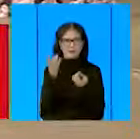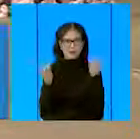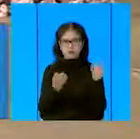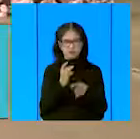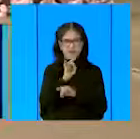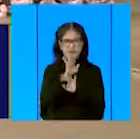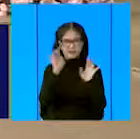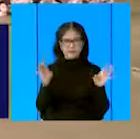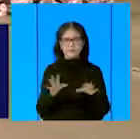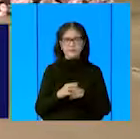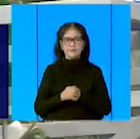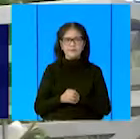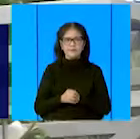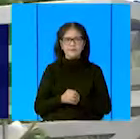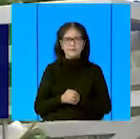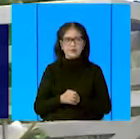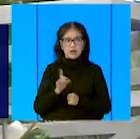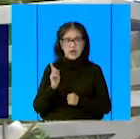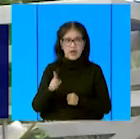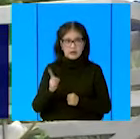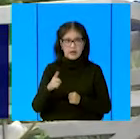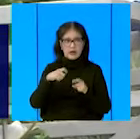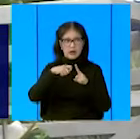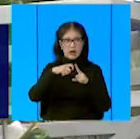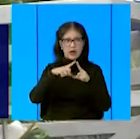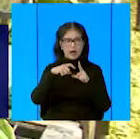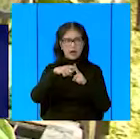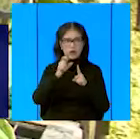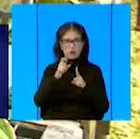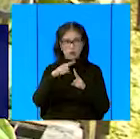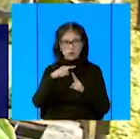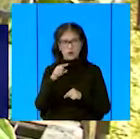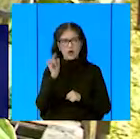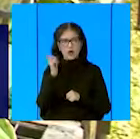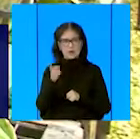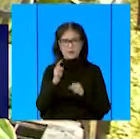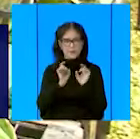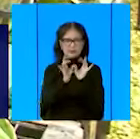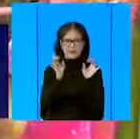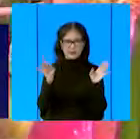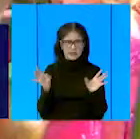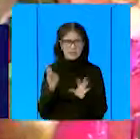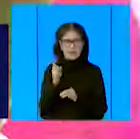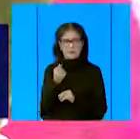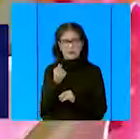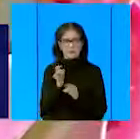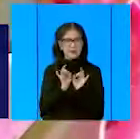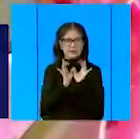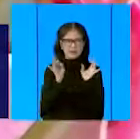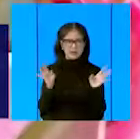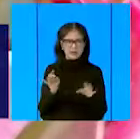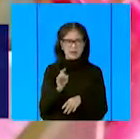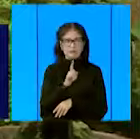pengunjung. Mulai dari anggrek, kaktus, aglonema, hingga bonsai. Dengan harga variatif mulai dari puluhan ribu